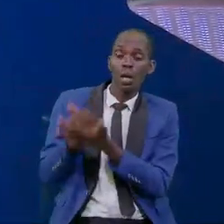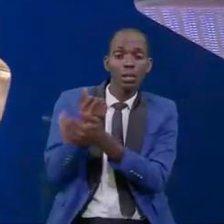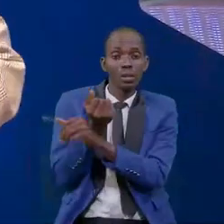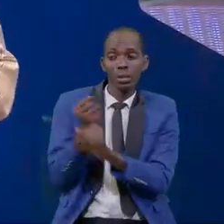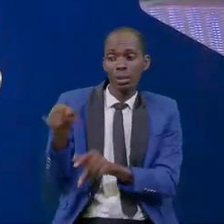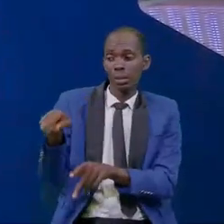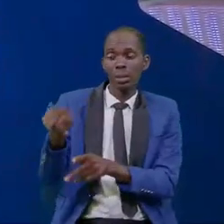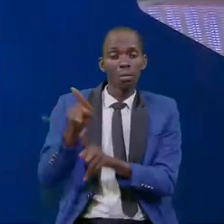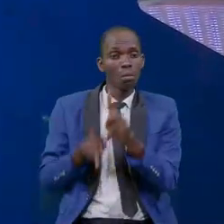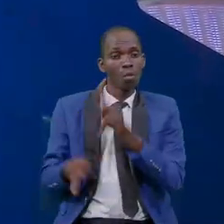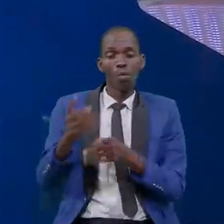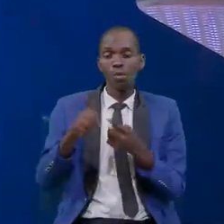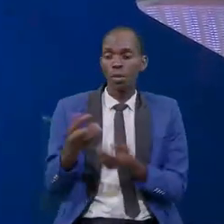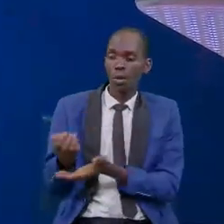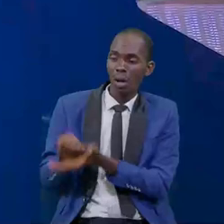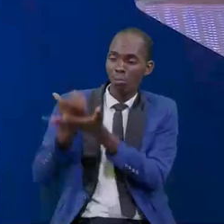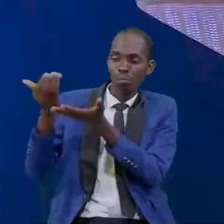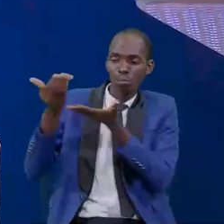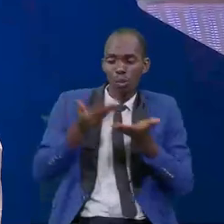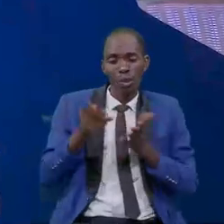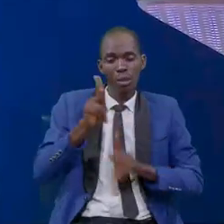aider, les gens que tu veux faire sortir